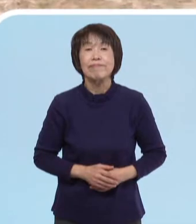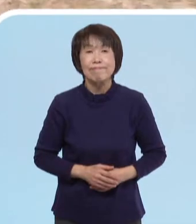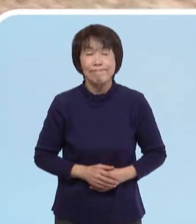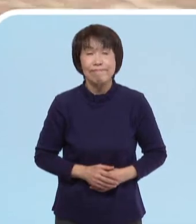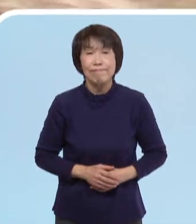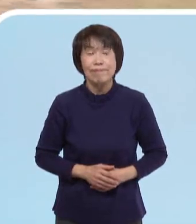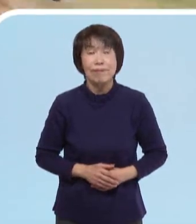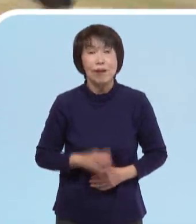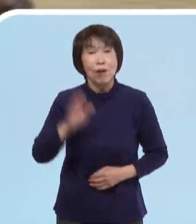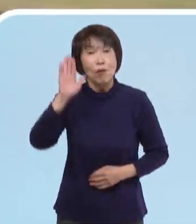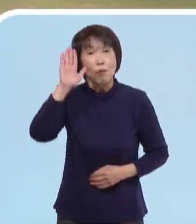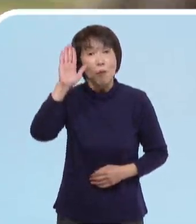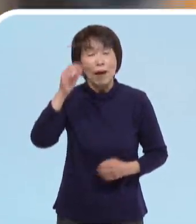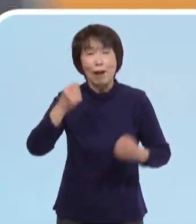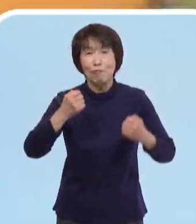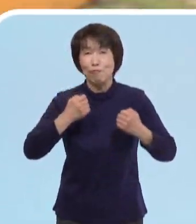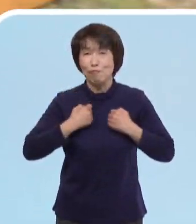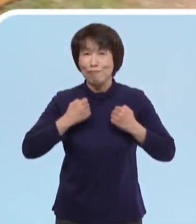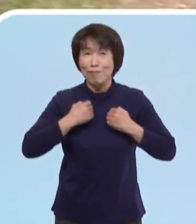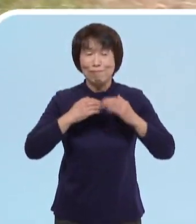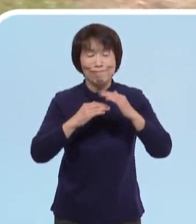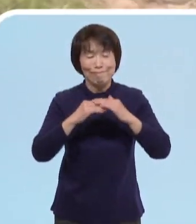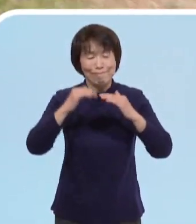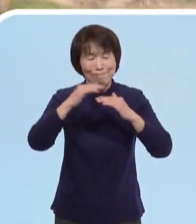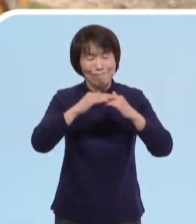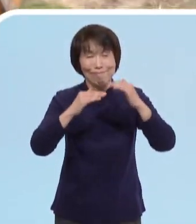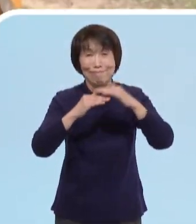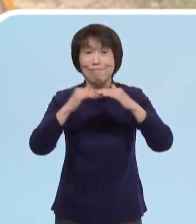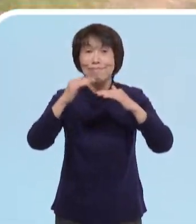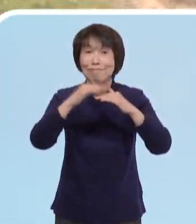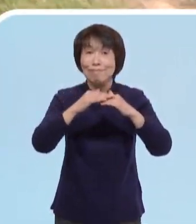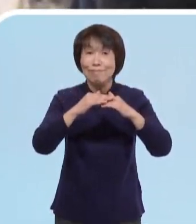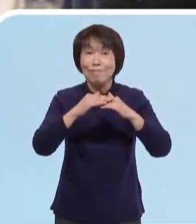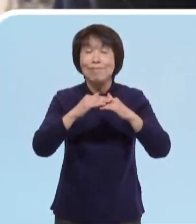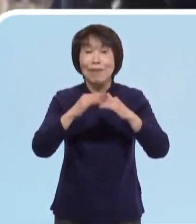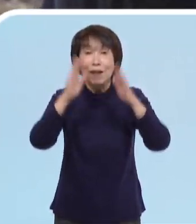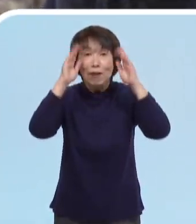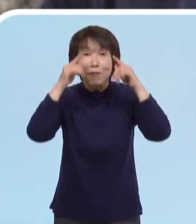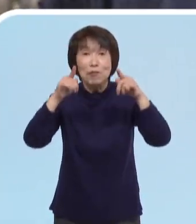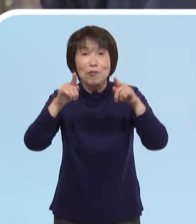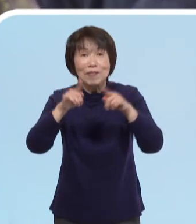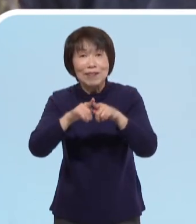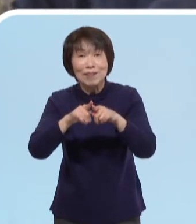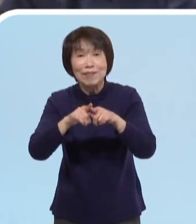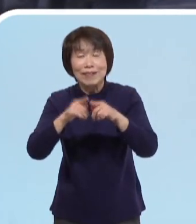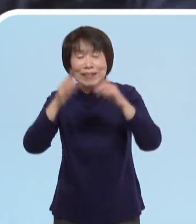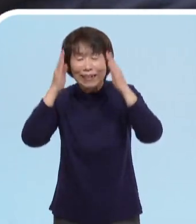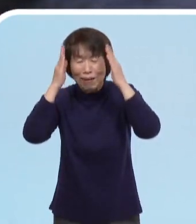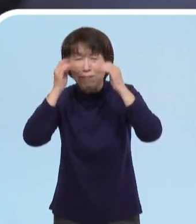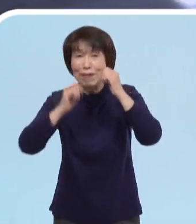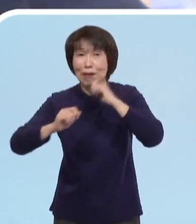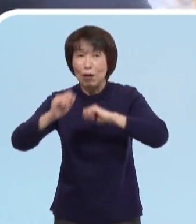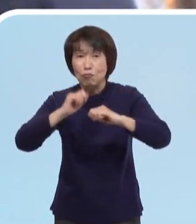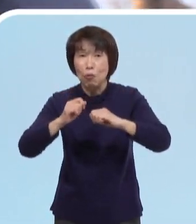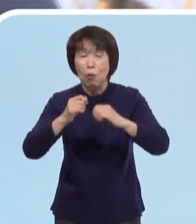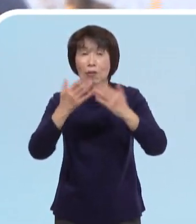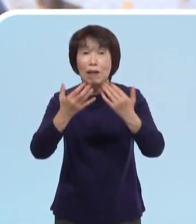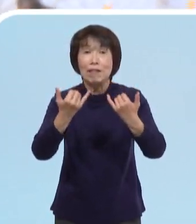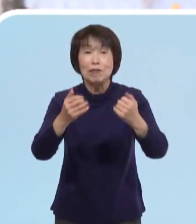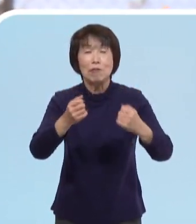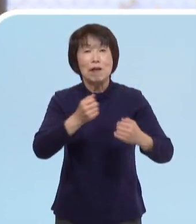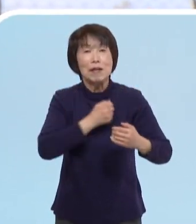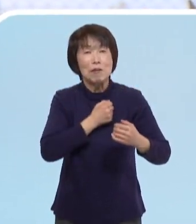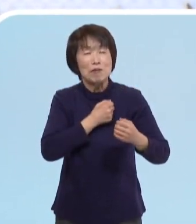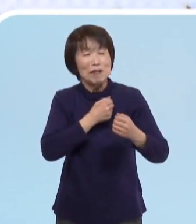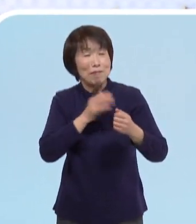これからもですね、どんどん訓練を重ねていただいて、このタノちゃんとね、二人三脚で多くの人の命